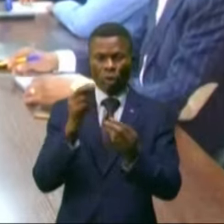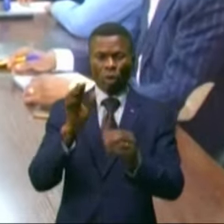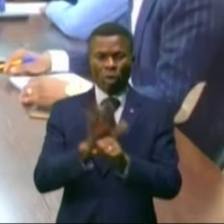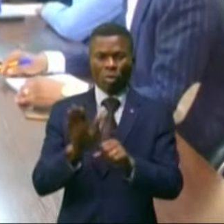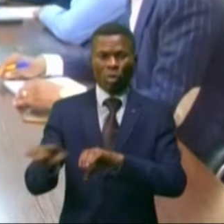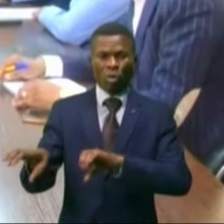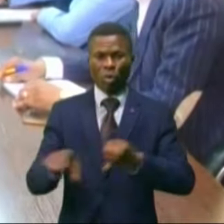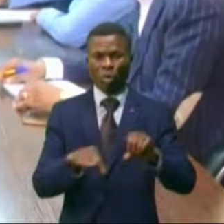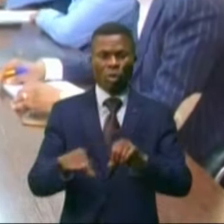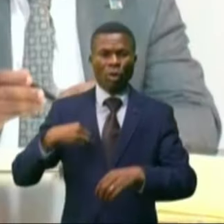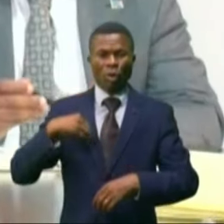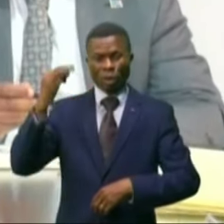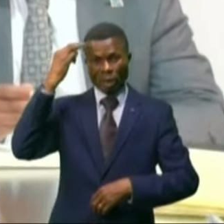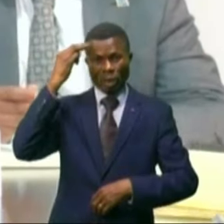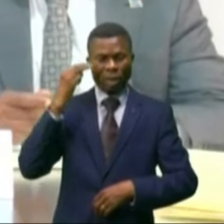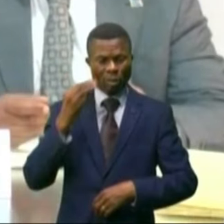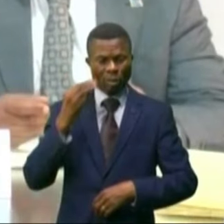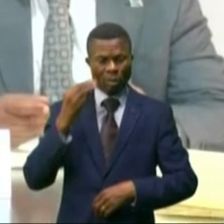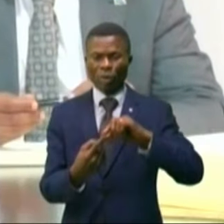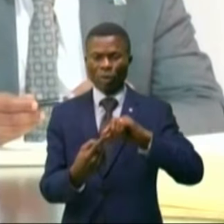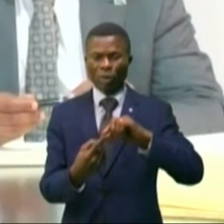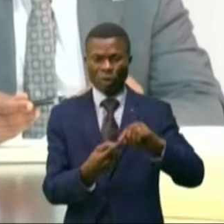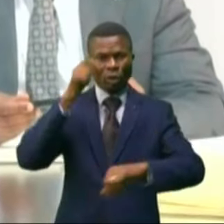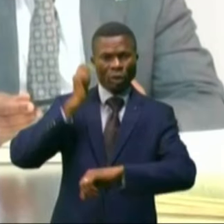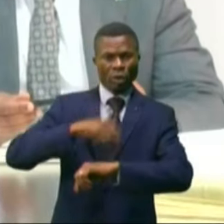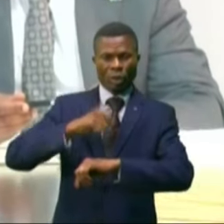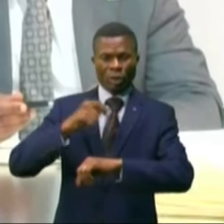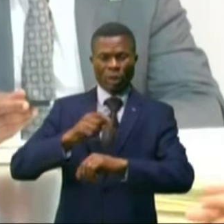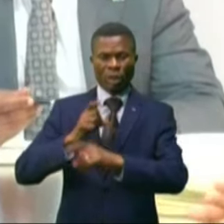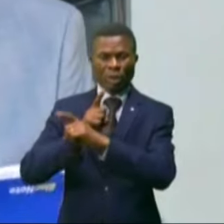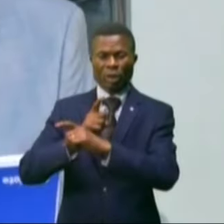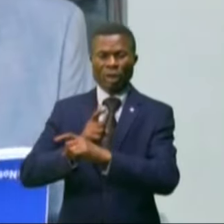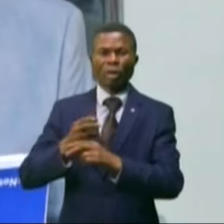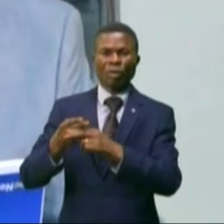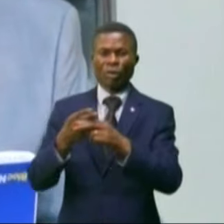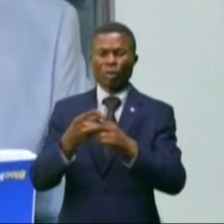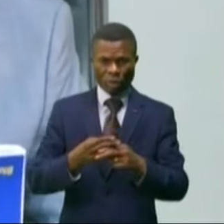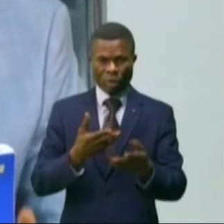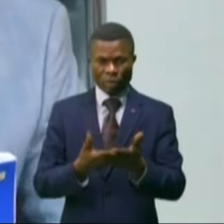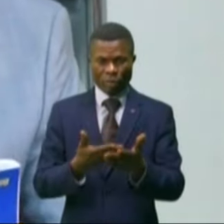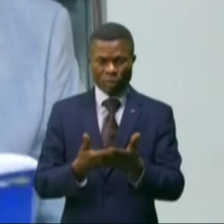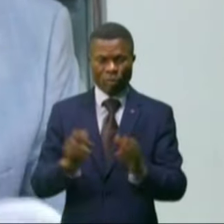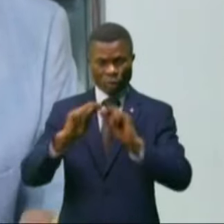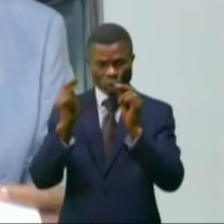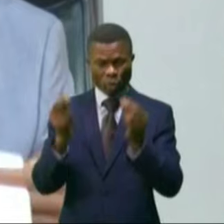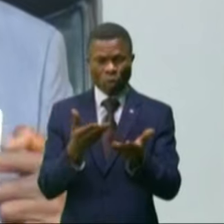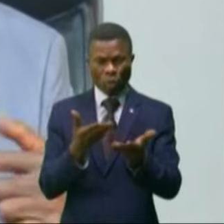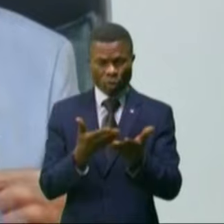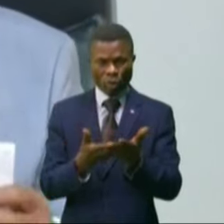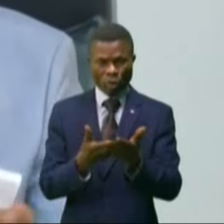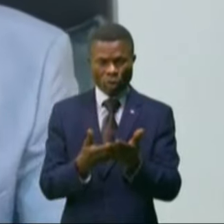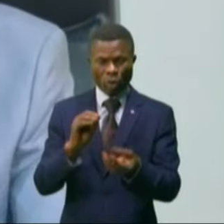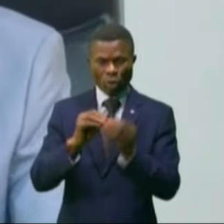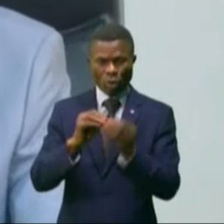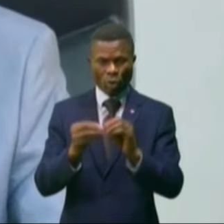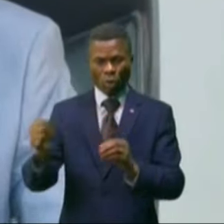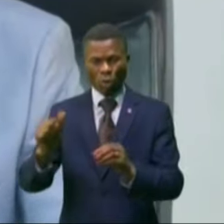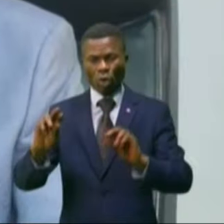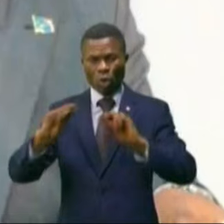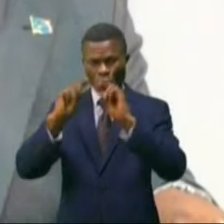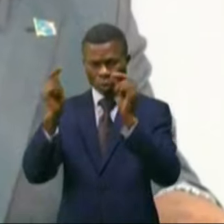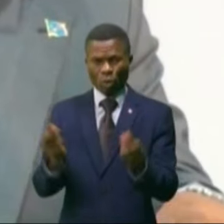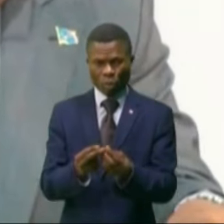interministérielle spéciale politique, justice, défense et sécurité. Cette structure compte au nombre d'autres commissions qui